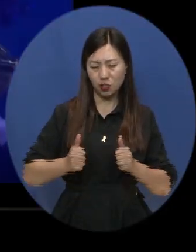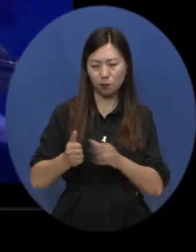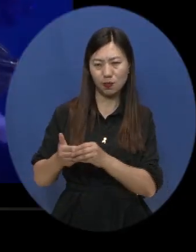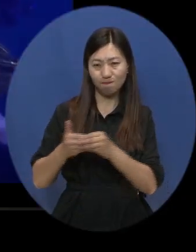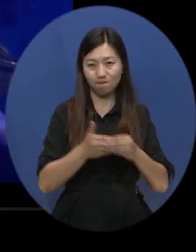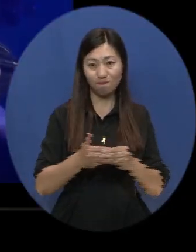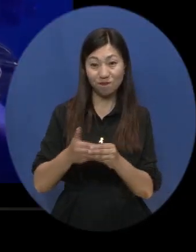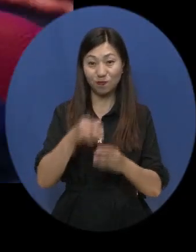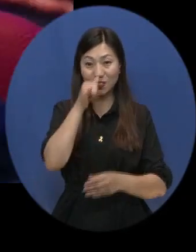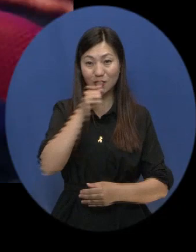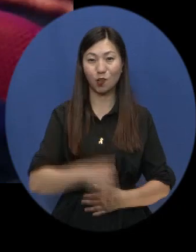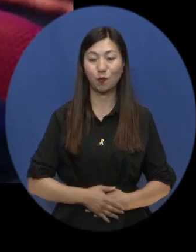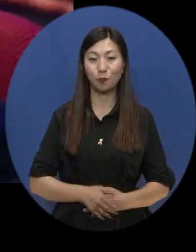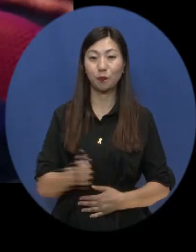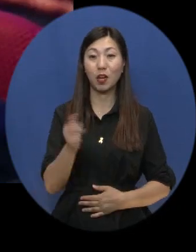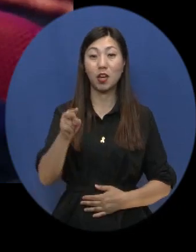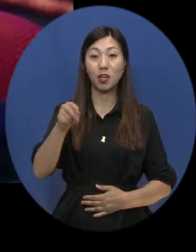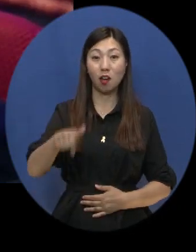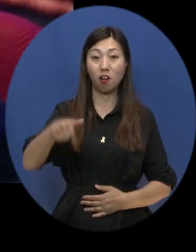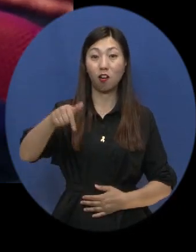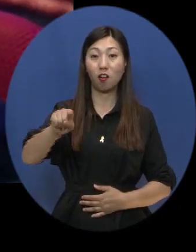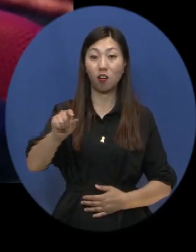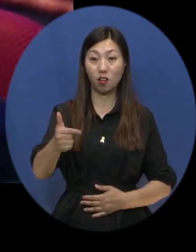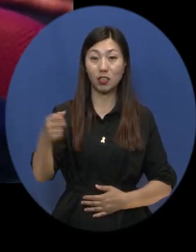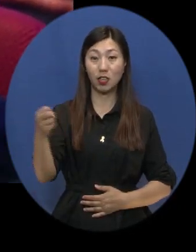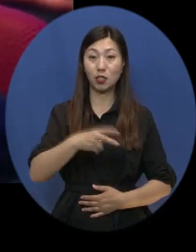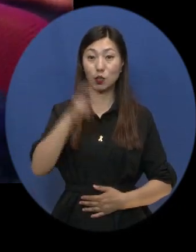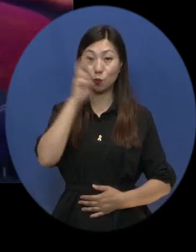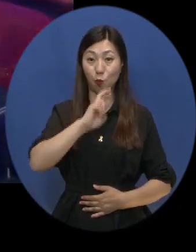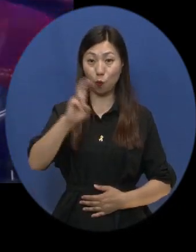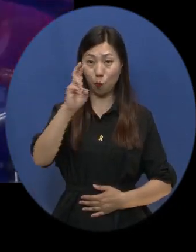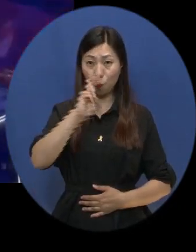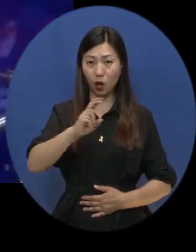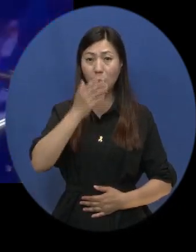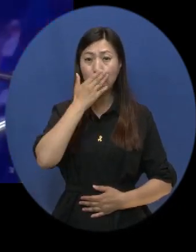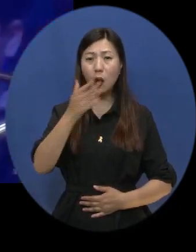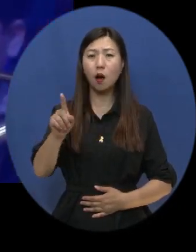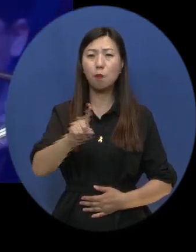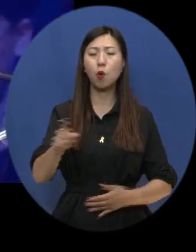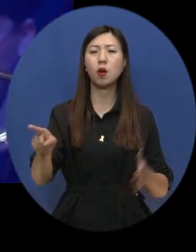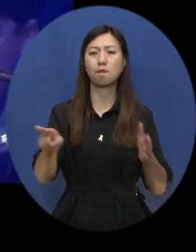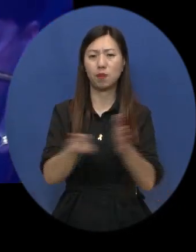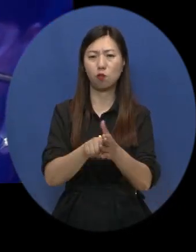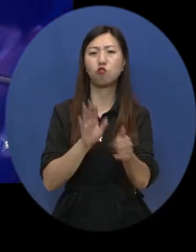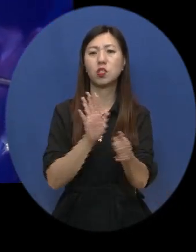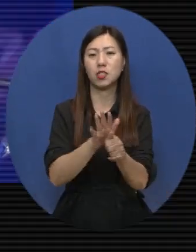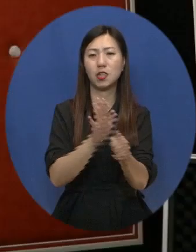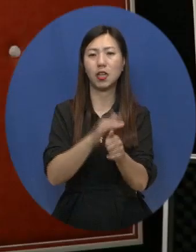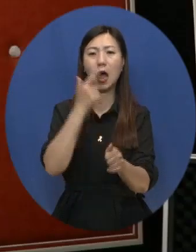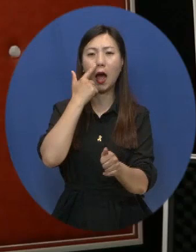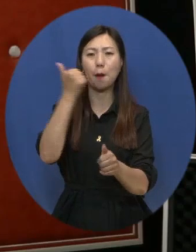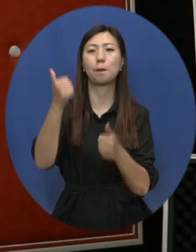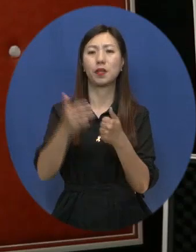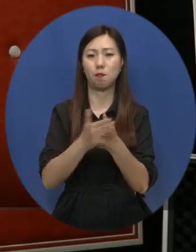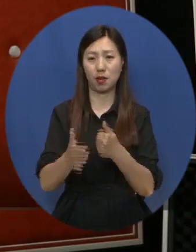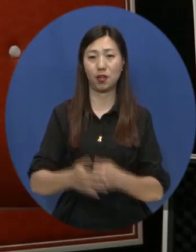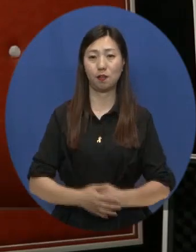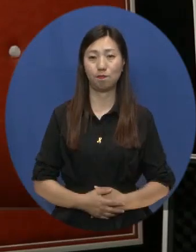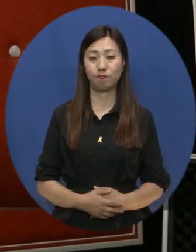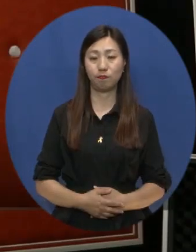다녀요. 혁건 씨가 다시 노래할 수 있는 건 믿고 지지해준 아버지 덕분이겠죠? 하고 난